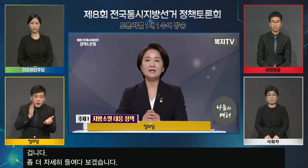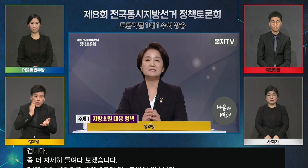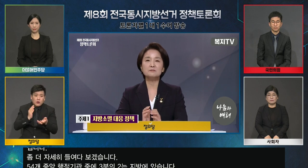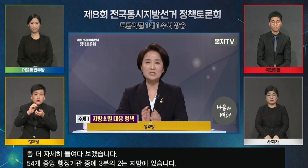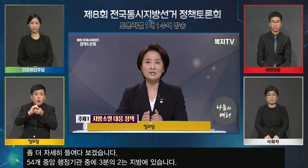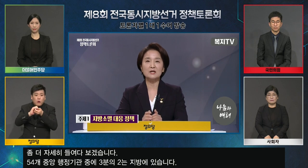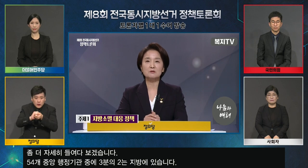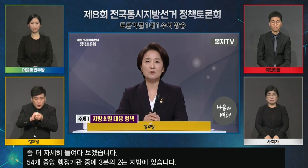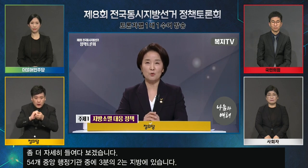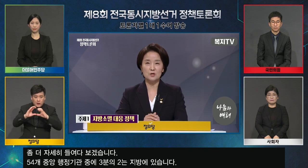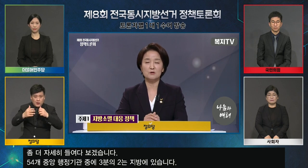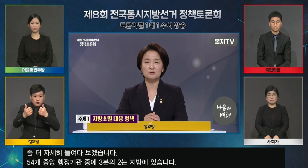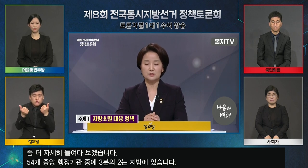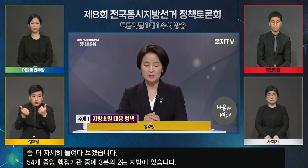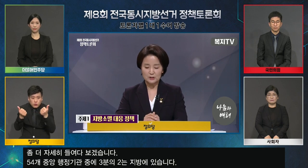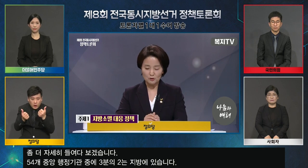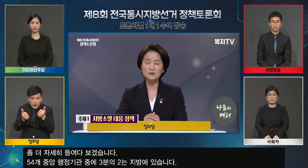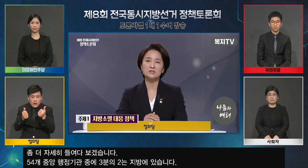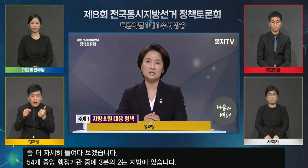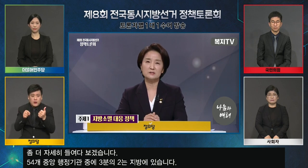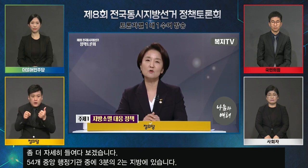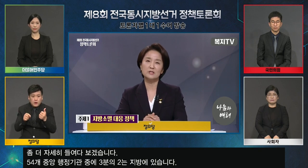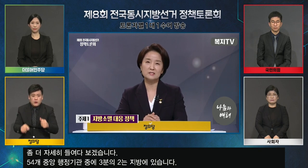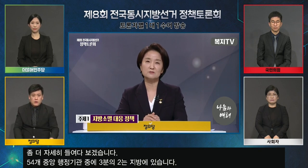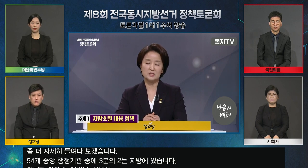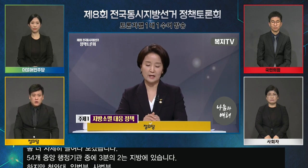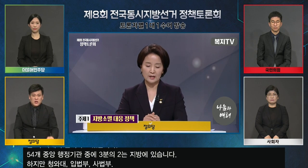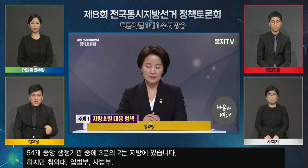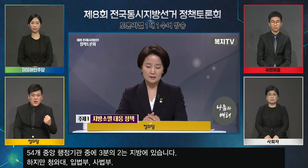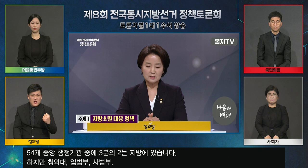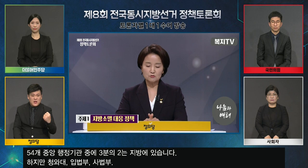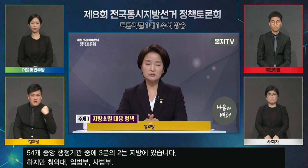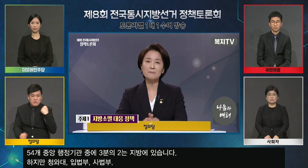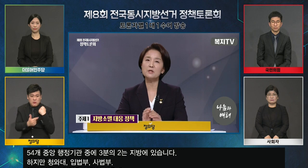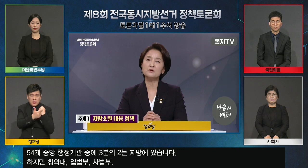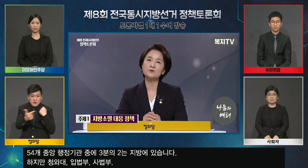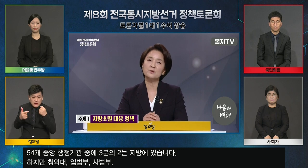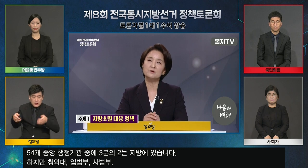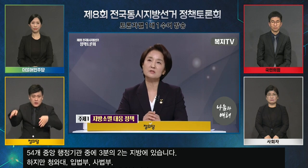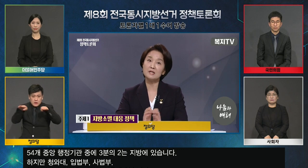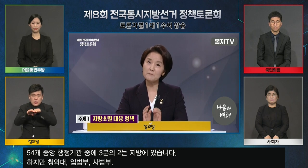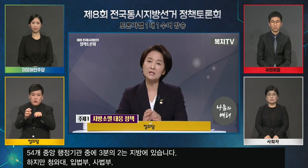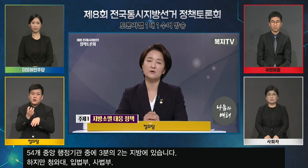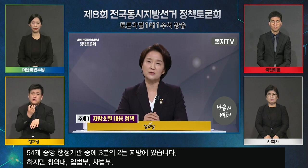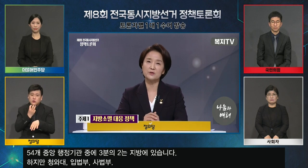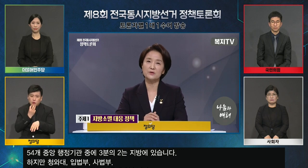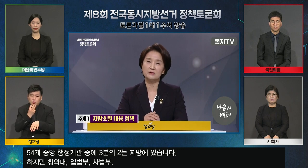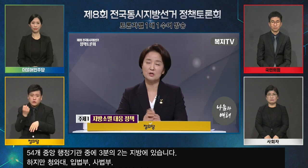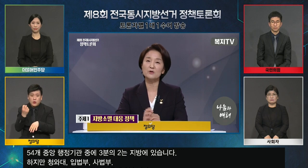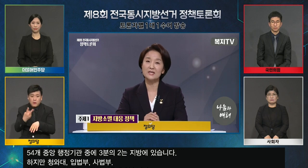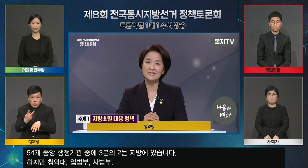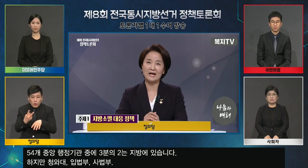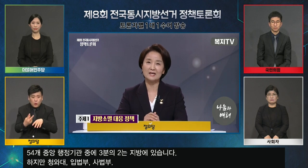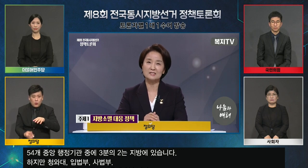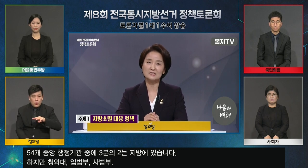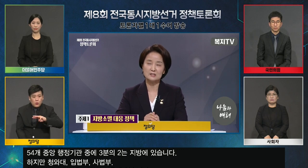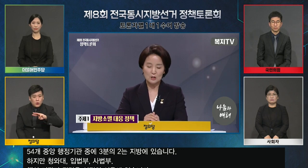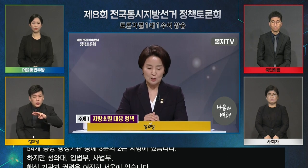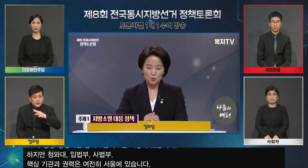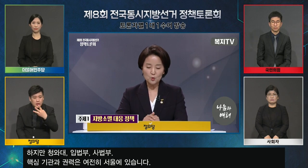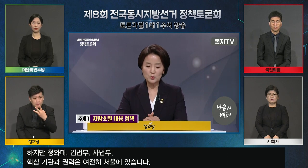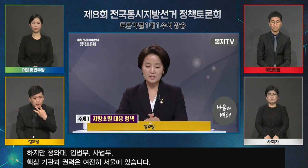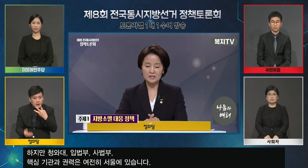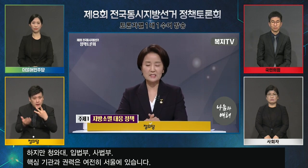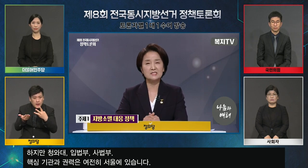핵심 기관과 권력은 여전히 서울에 있습니다. 그리고 300여 개의 나라는